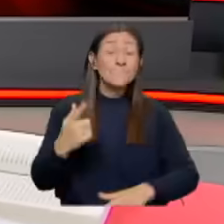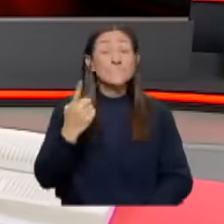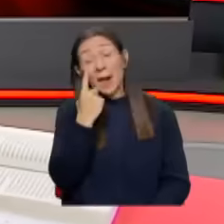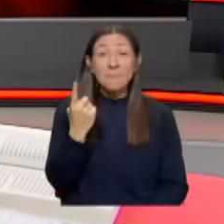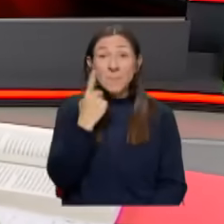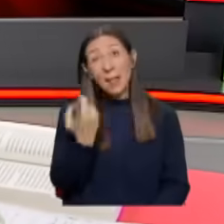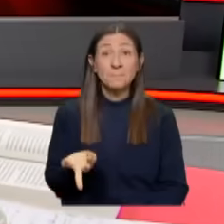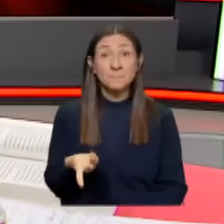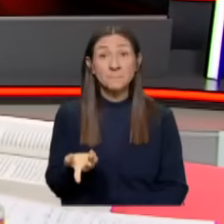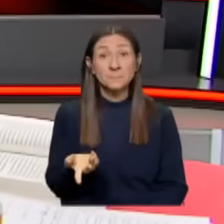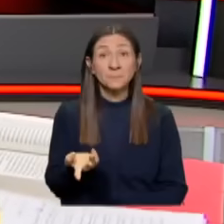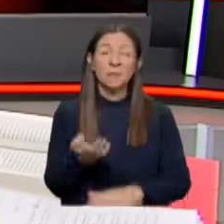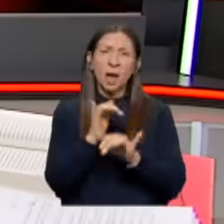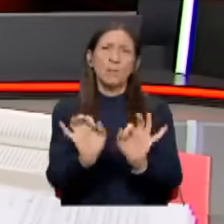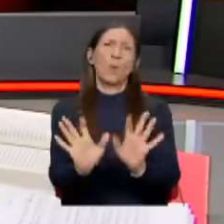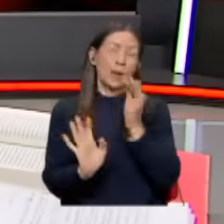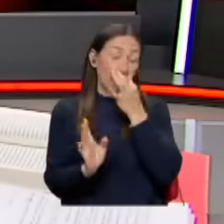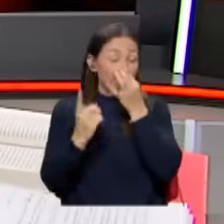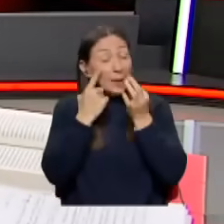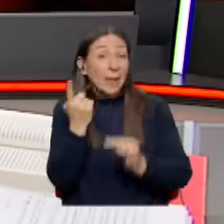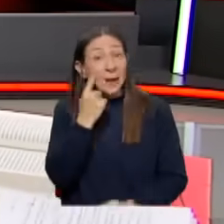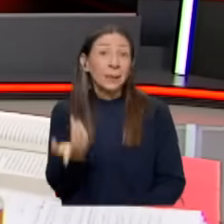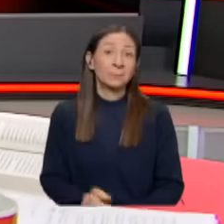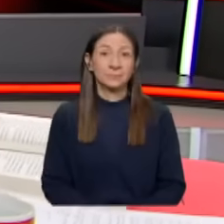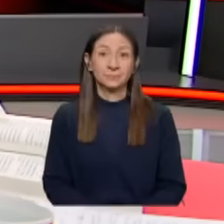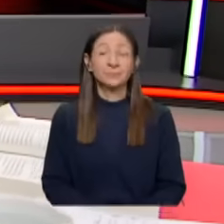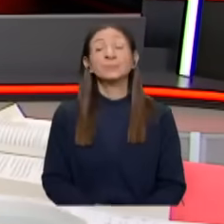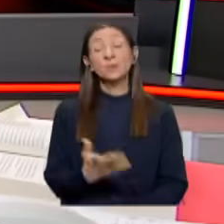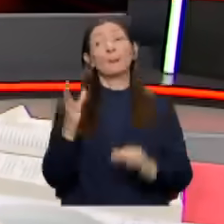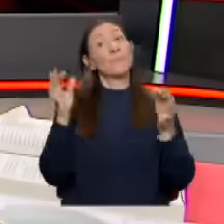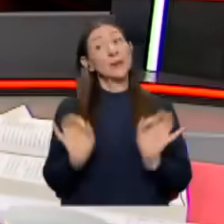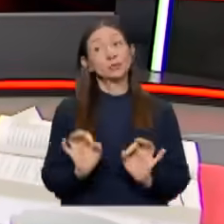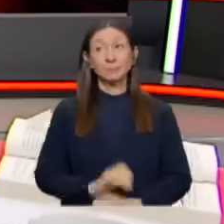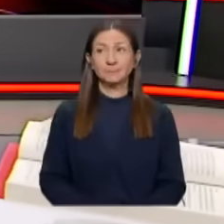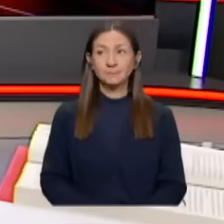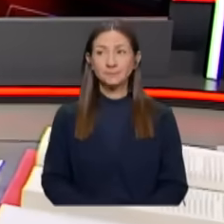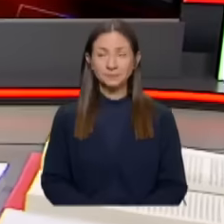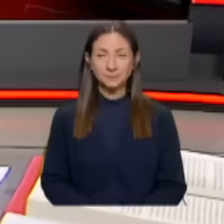bakalım. Aynen böyle. Bakalım bakalım. O zaman başlayalım.